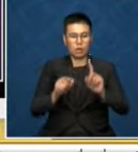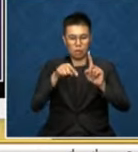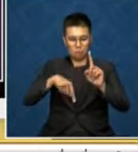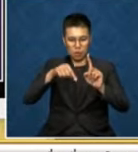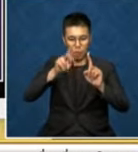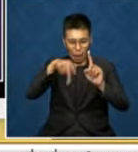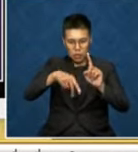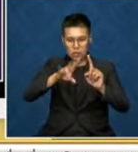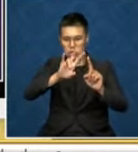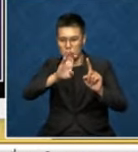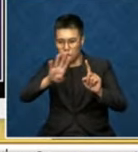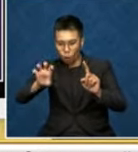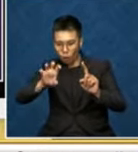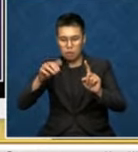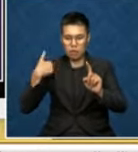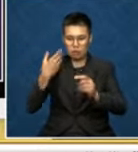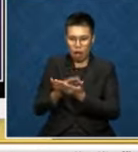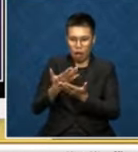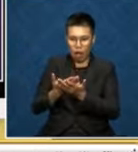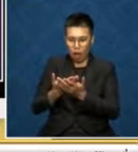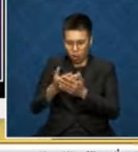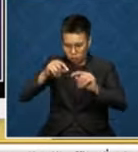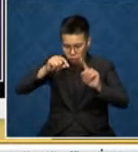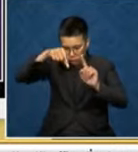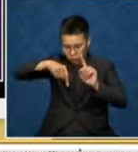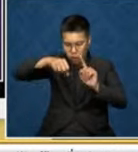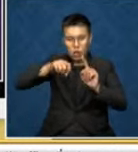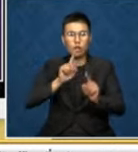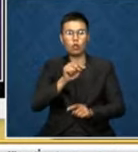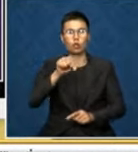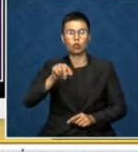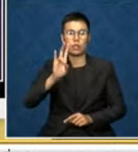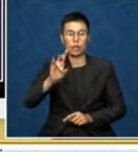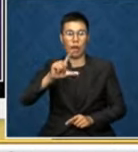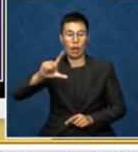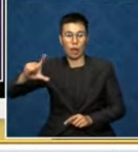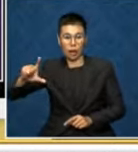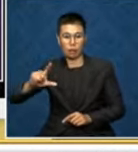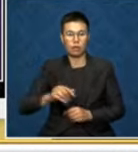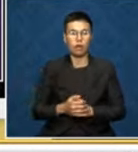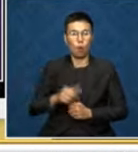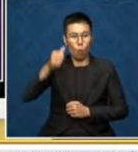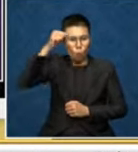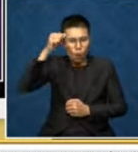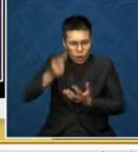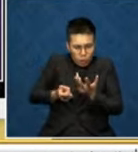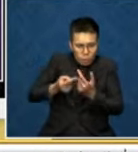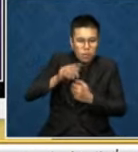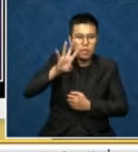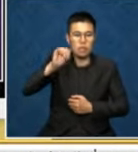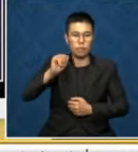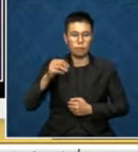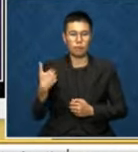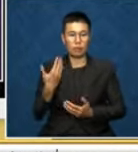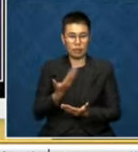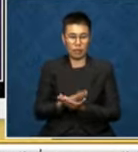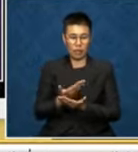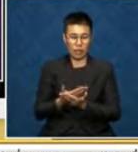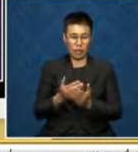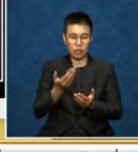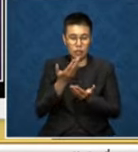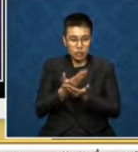งินทุนไหลออกมูลค่าที่หายไปในตลาดกว่า 1.7 ล้านล้านบาทในระยะเวลา40วันเศษค่าเงินบาทอ่อนตัวเลข